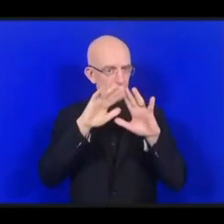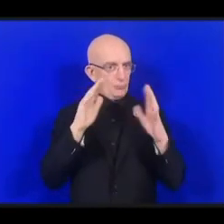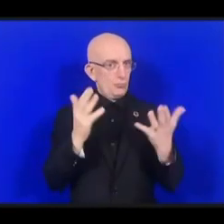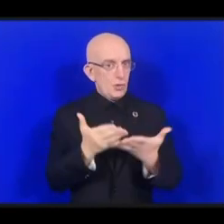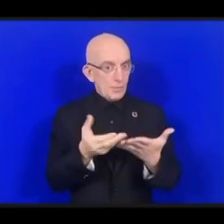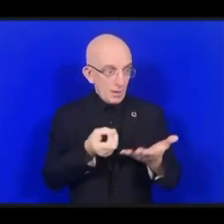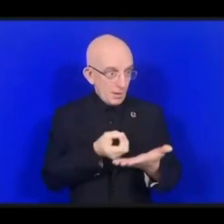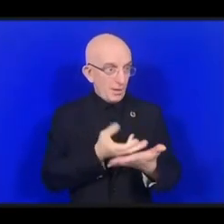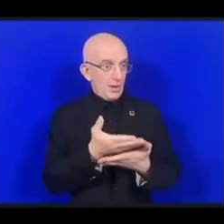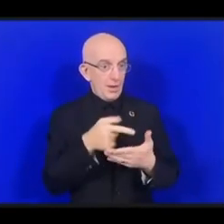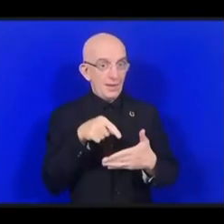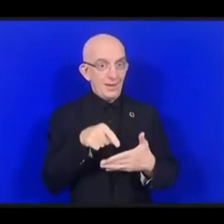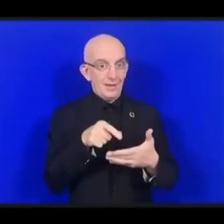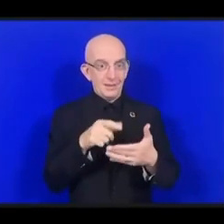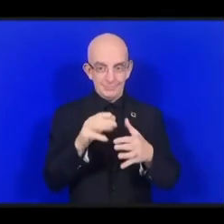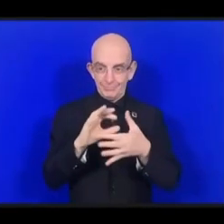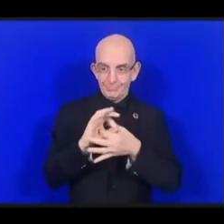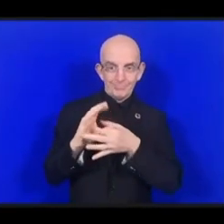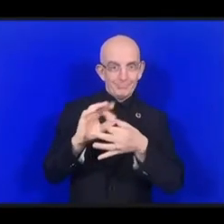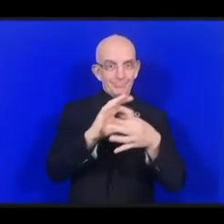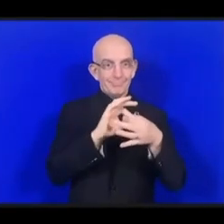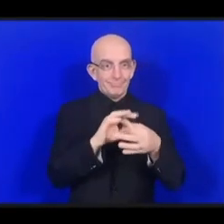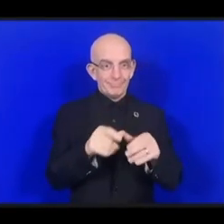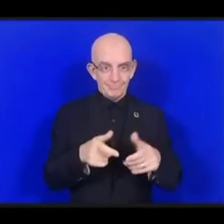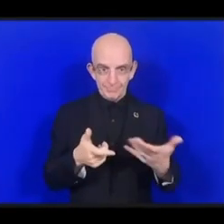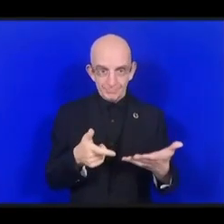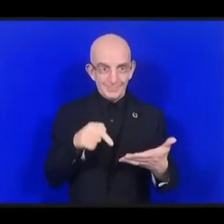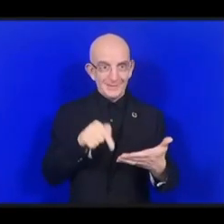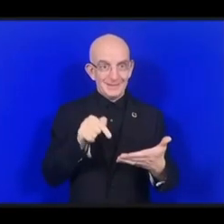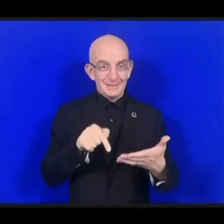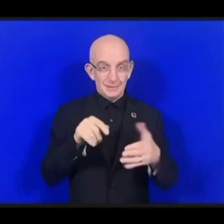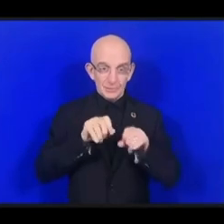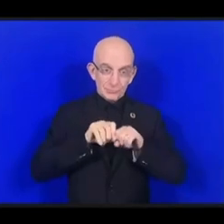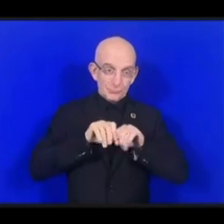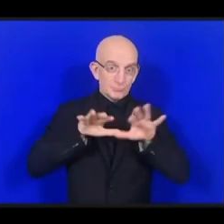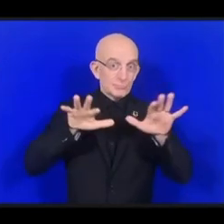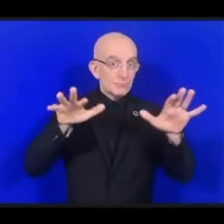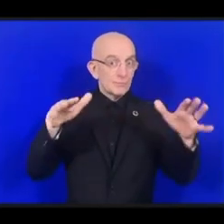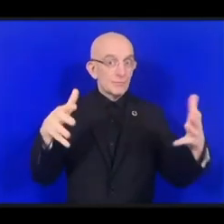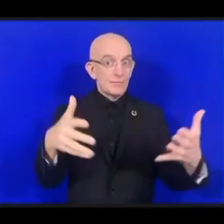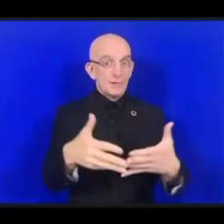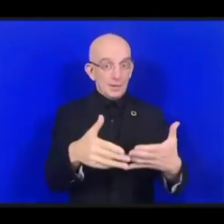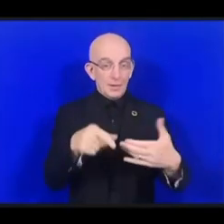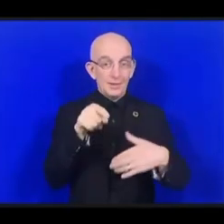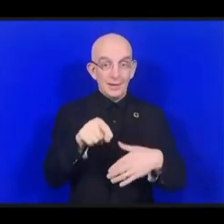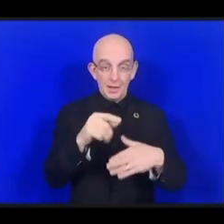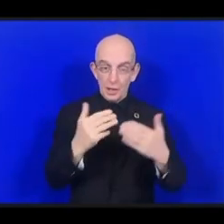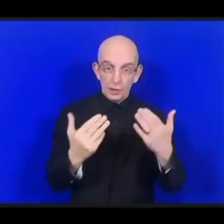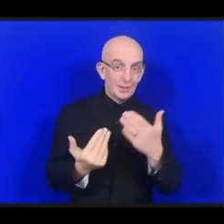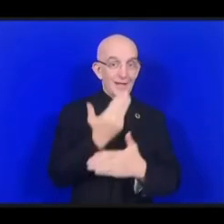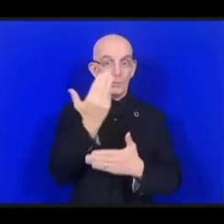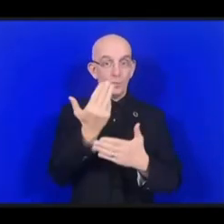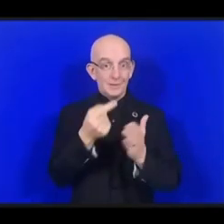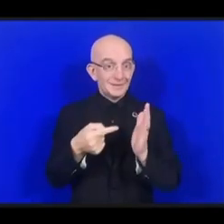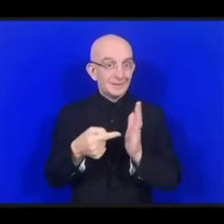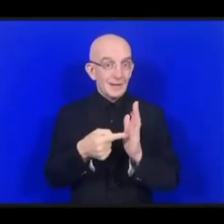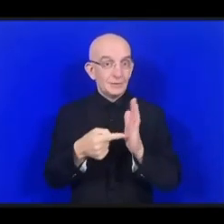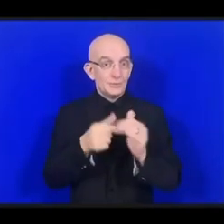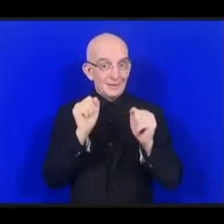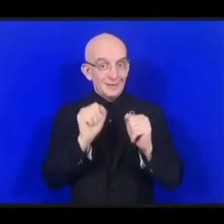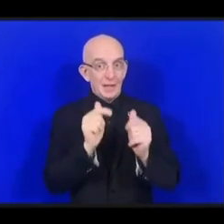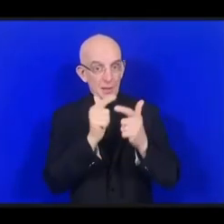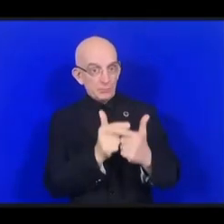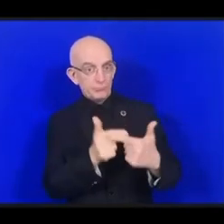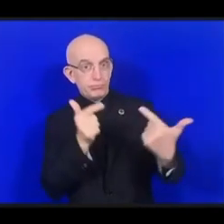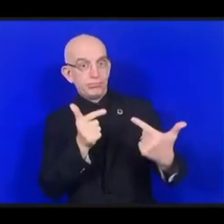たこういった形でもってどんどんと協力をしてきたわけです政府ともそれ